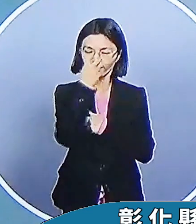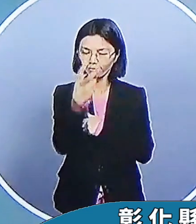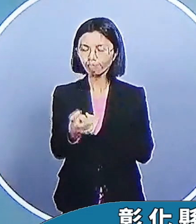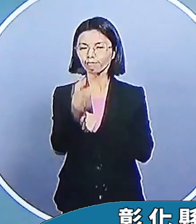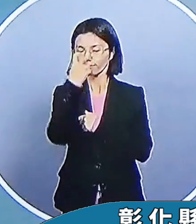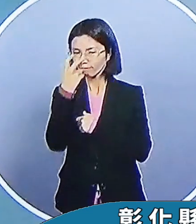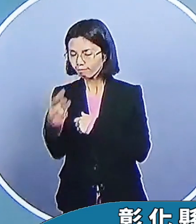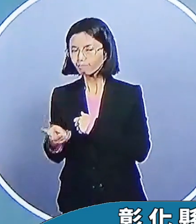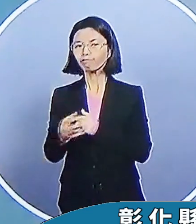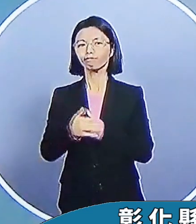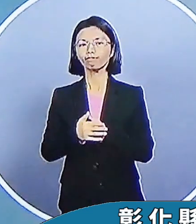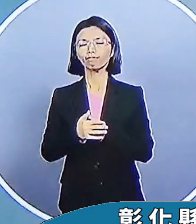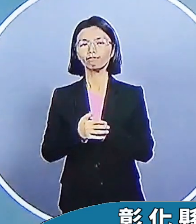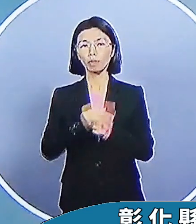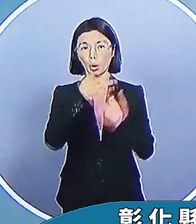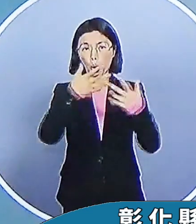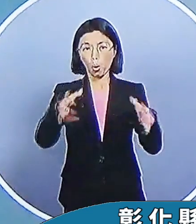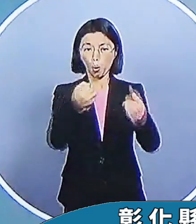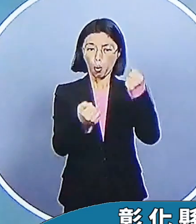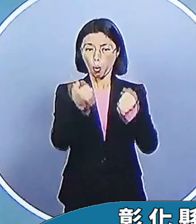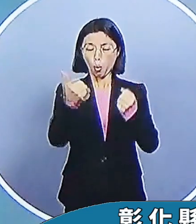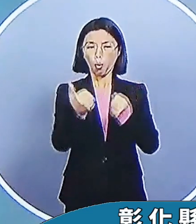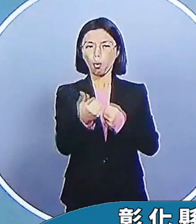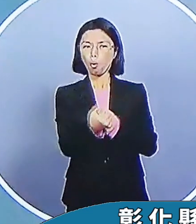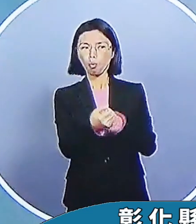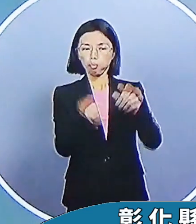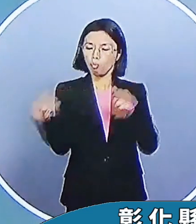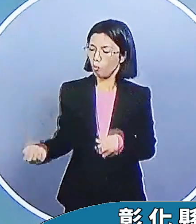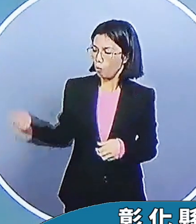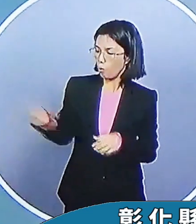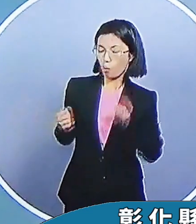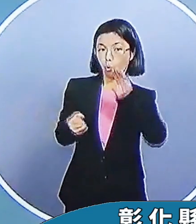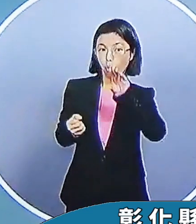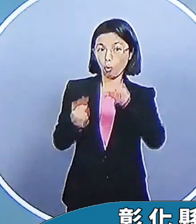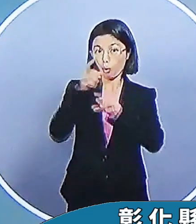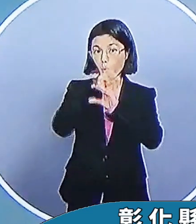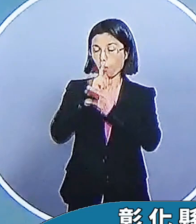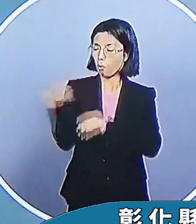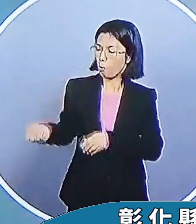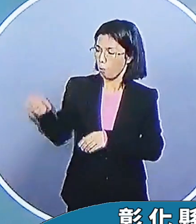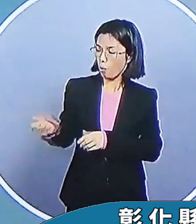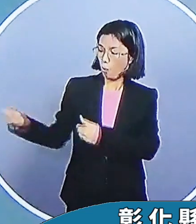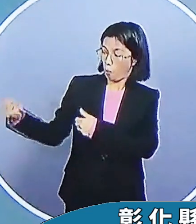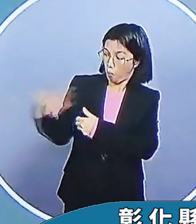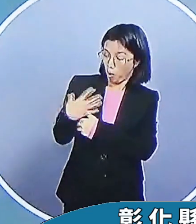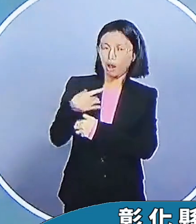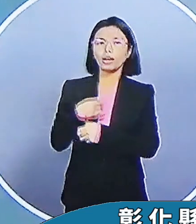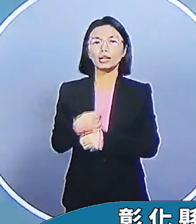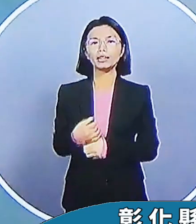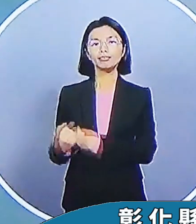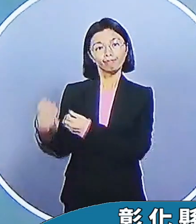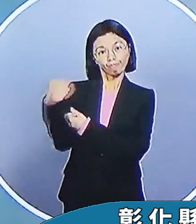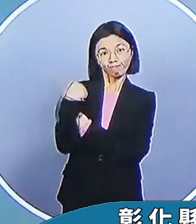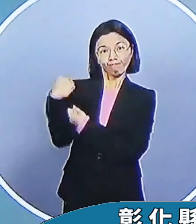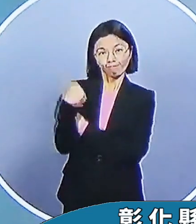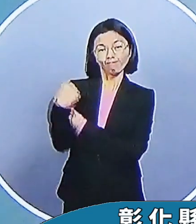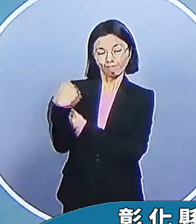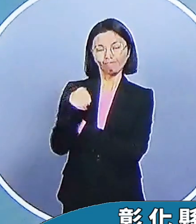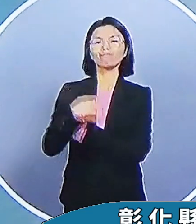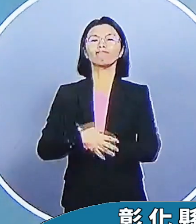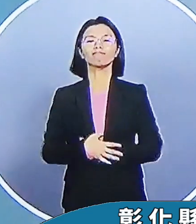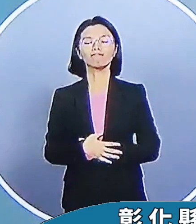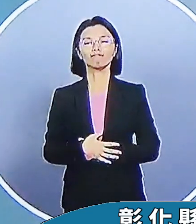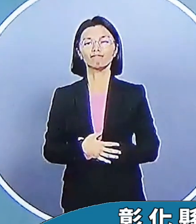咧扫街，足侪阮遮大哥窗仔门摇落来，拢甲阮讲加油加油。所以秀芳